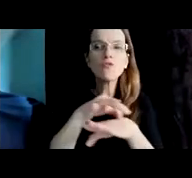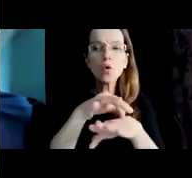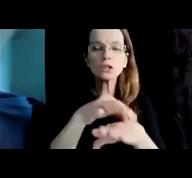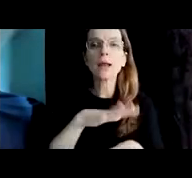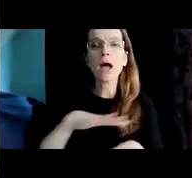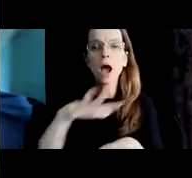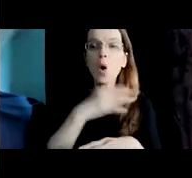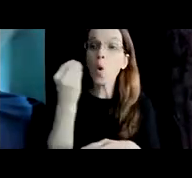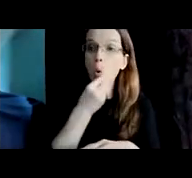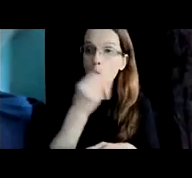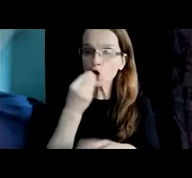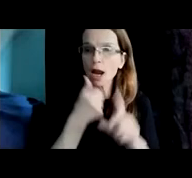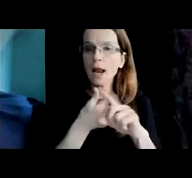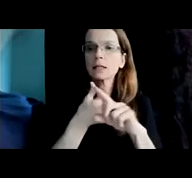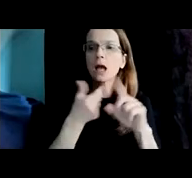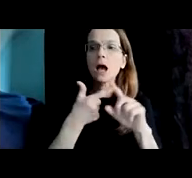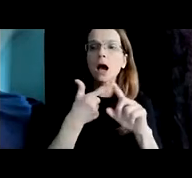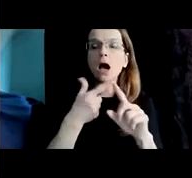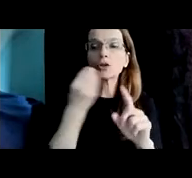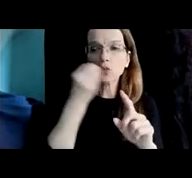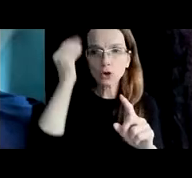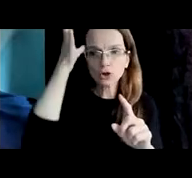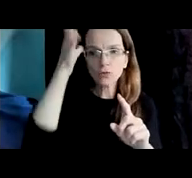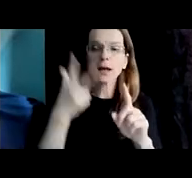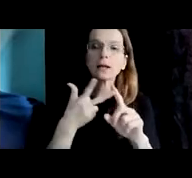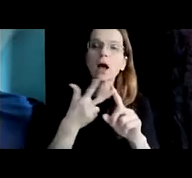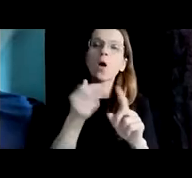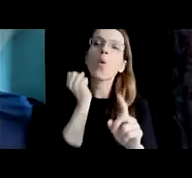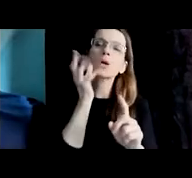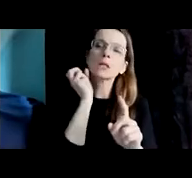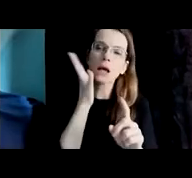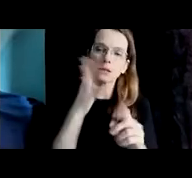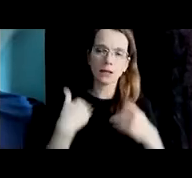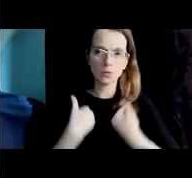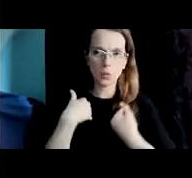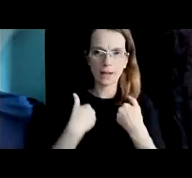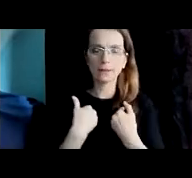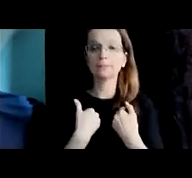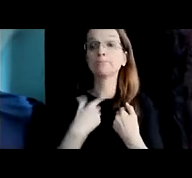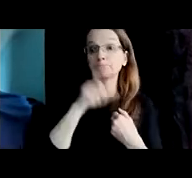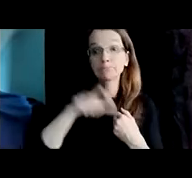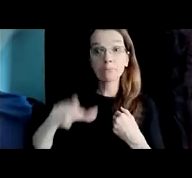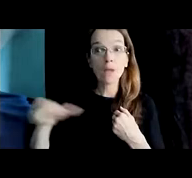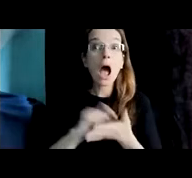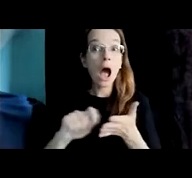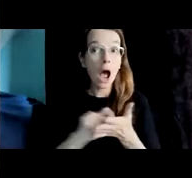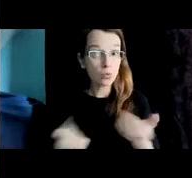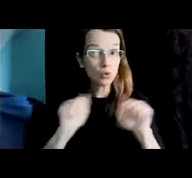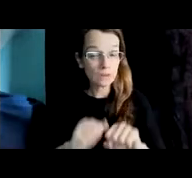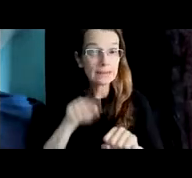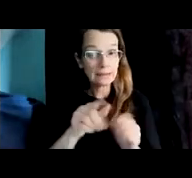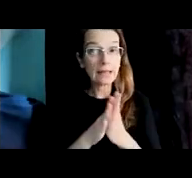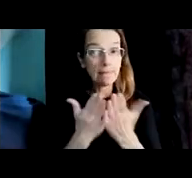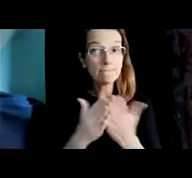področju učenja in izobraževanja, kot tudi vsakdanjega življenja. Z avtoricami pričujoče monografije smo